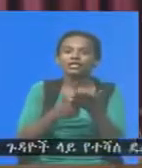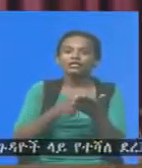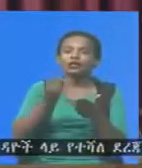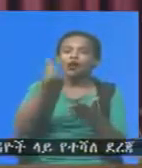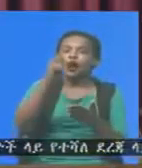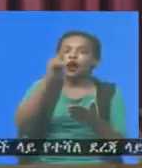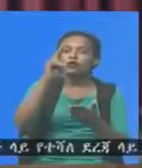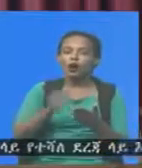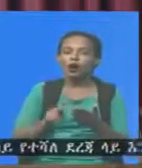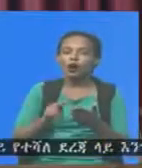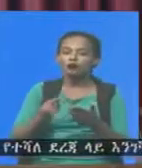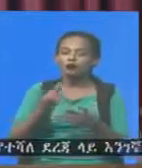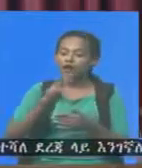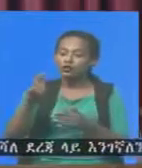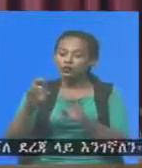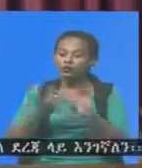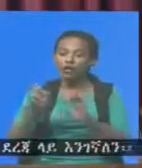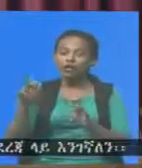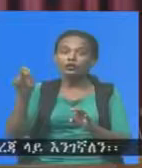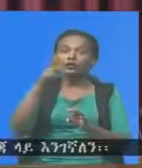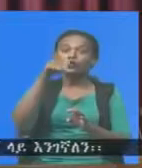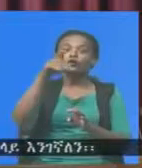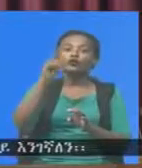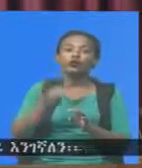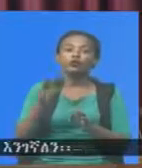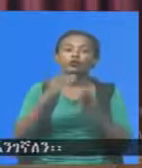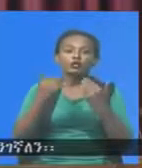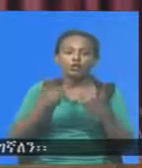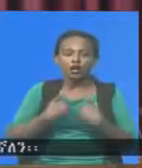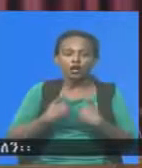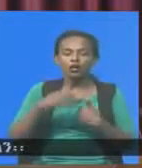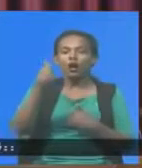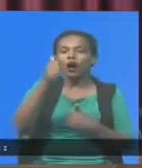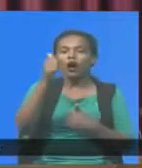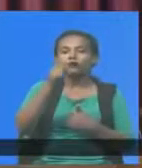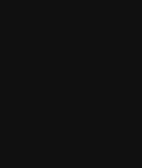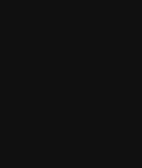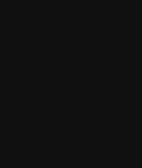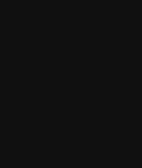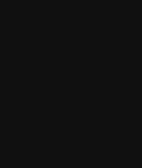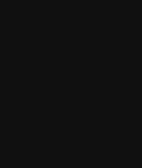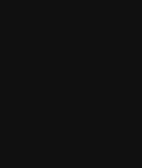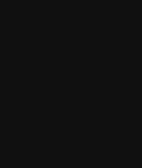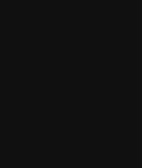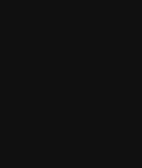ትራንስፖርት ስናደርግ ዱከም ላይ ችግር ካለ አዳማ መብራት የለም። በማይመለከተው